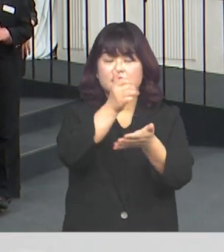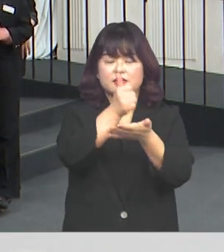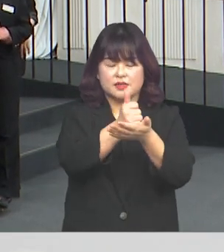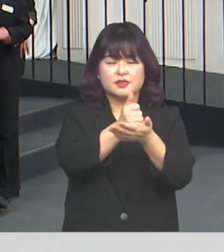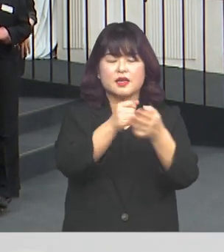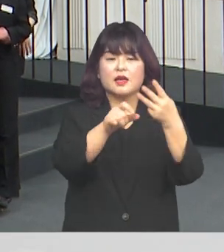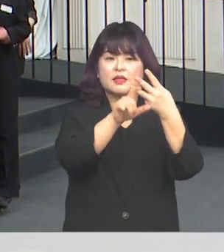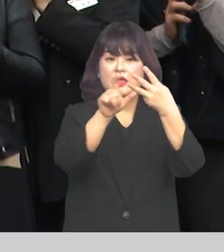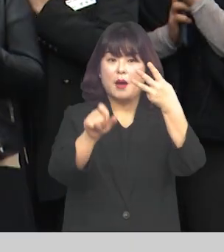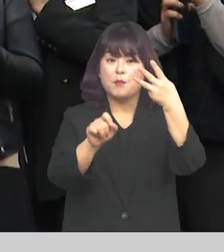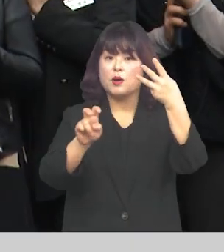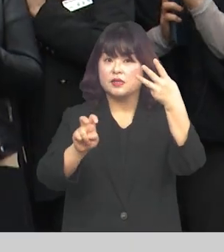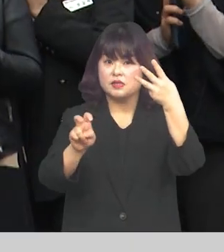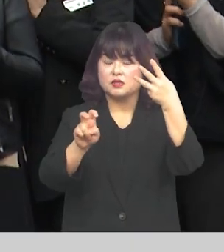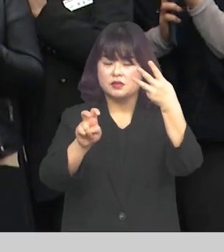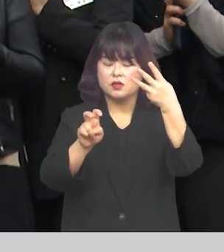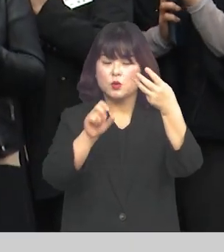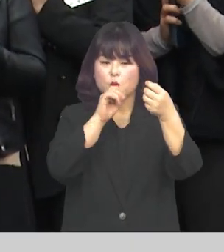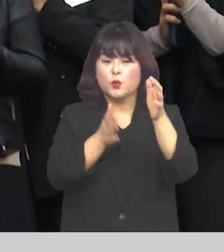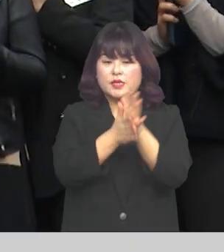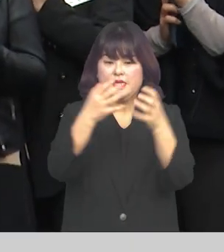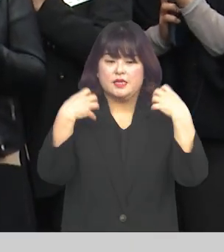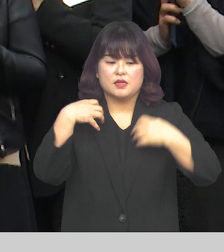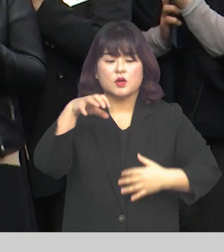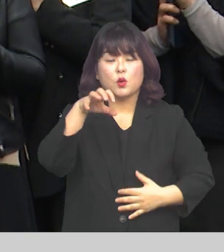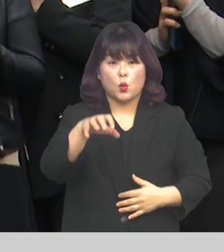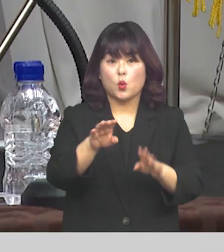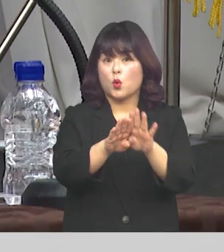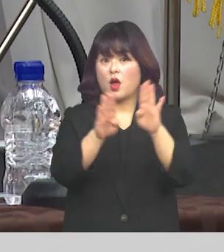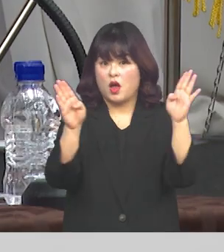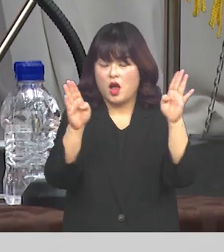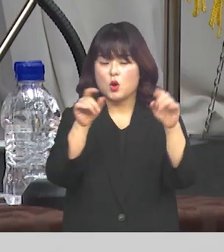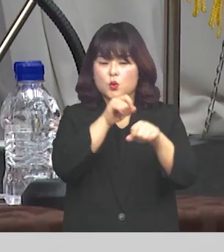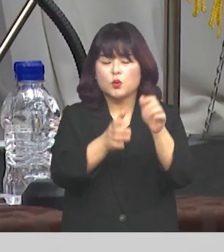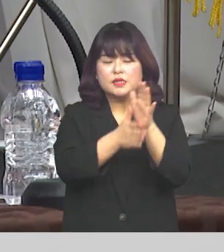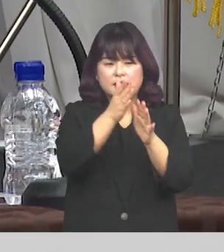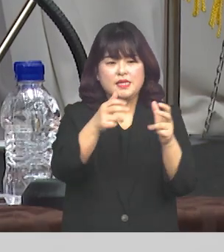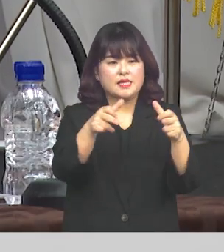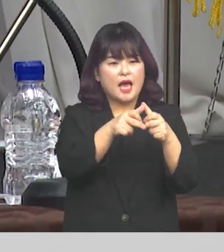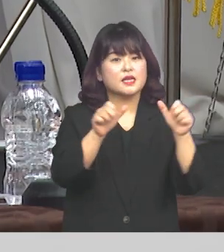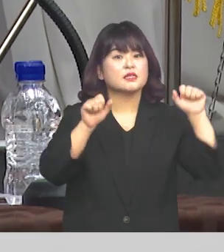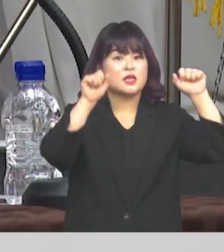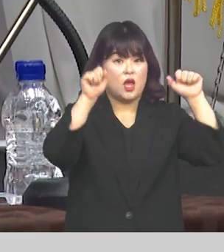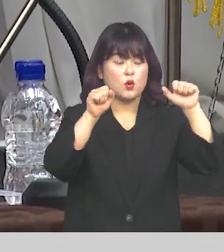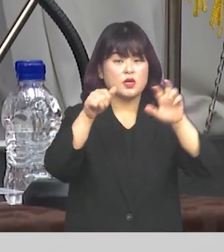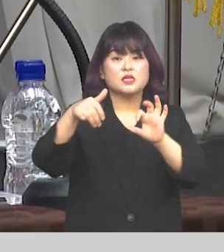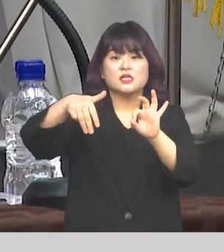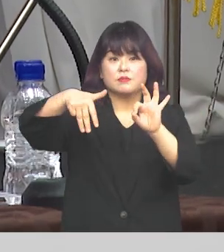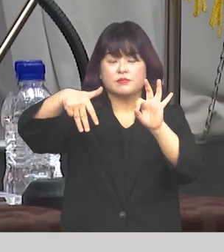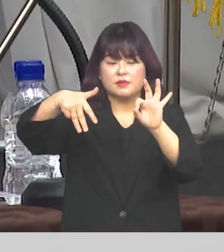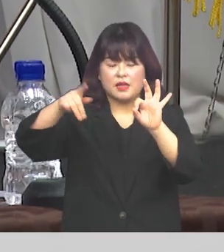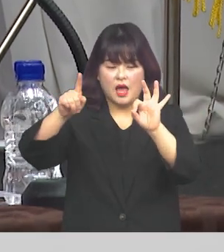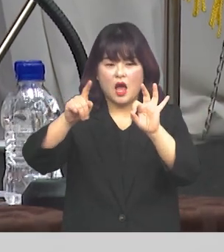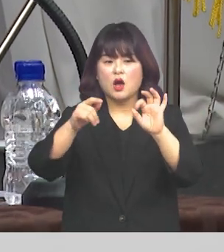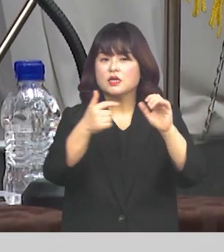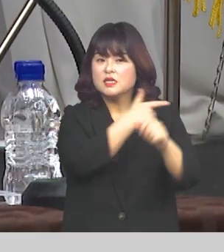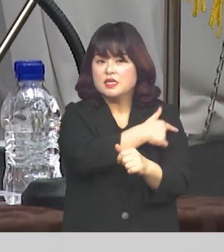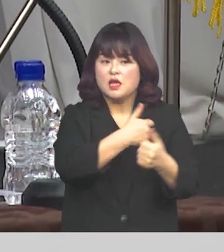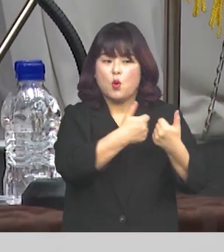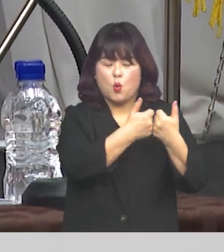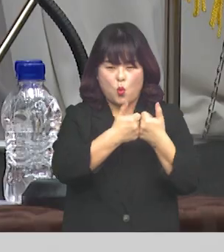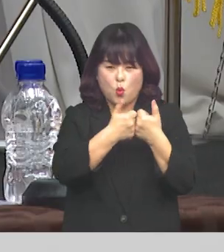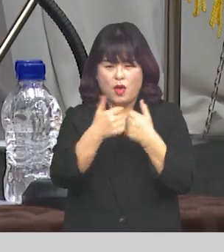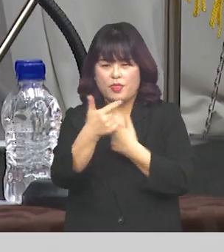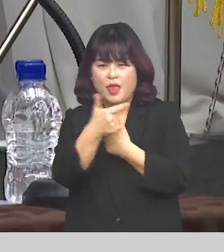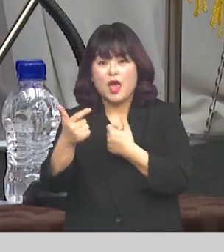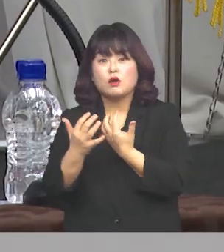이상일 용인특례시장은 지난 20일 시청 컨벤션홀에서 열린 용인시 장애인체육회 제10차 이사회 및 대의원